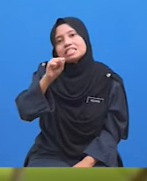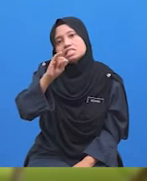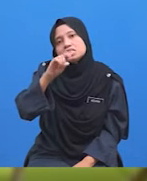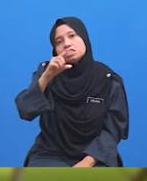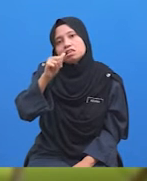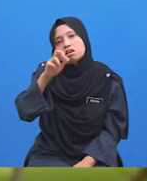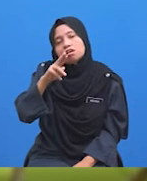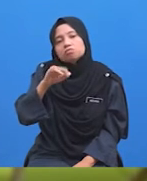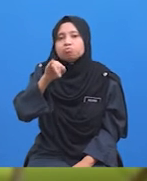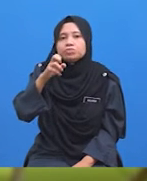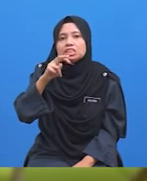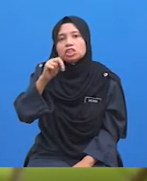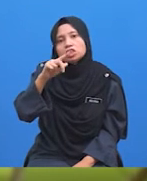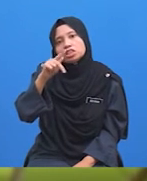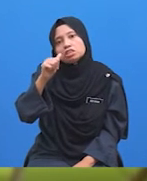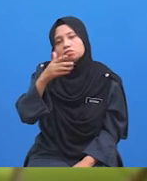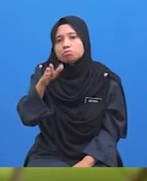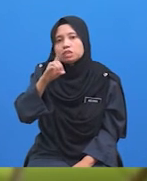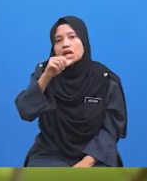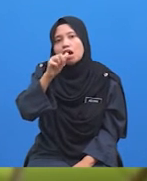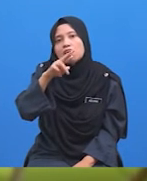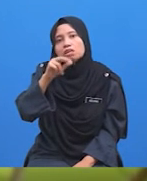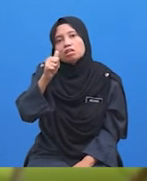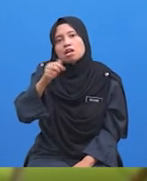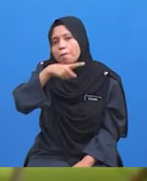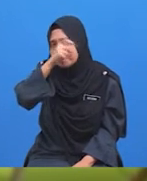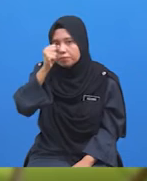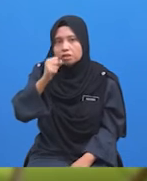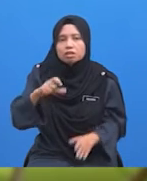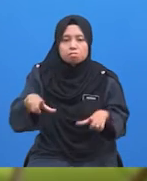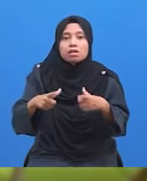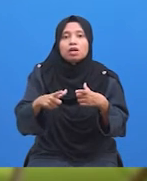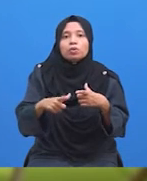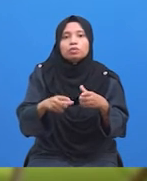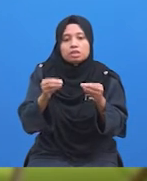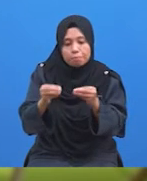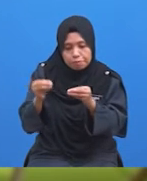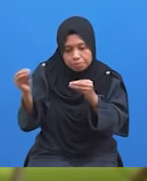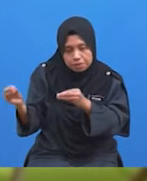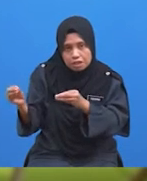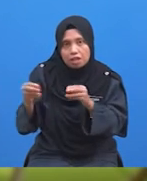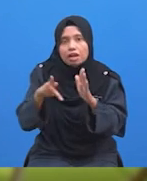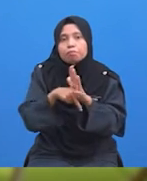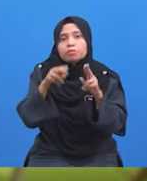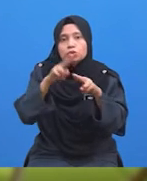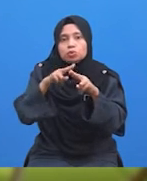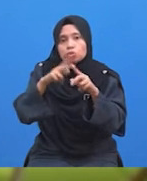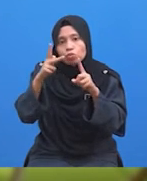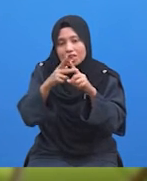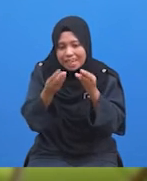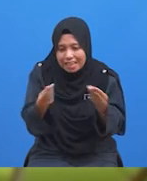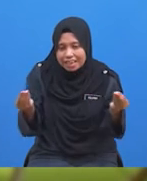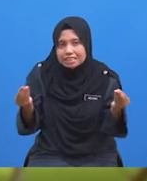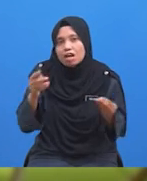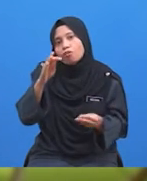tengah cengkeh dan Dark menyebabkan berlakunya penghijrahan penduduk setanah